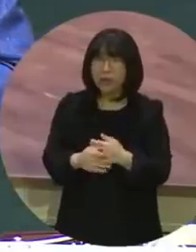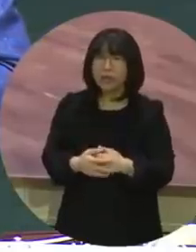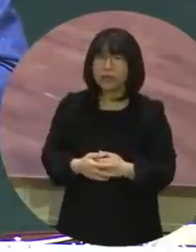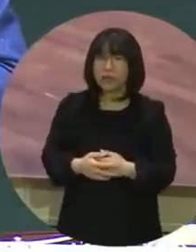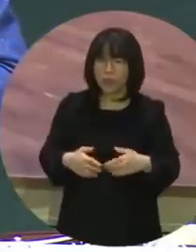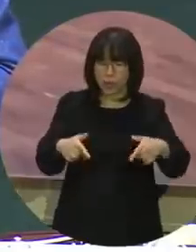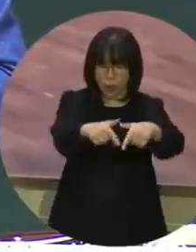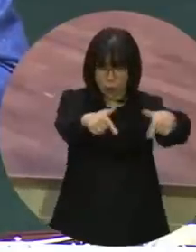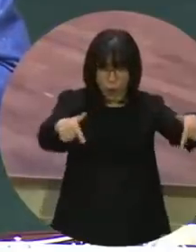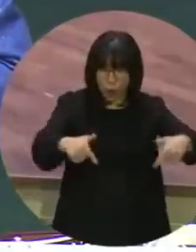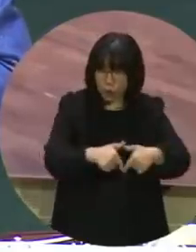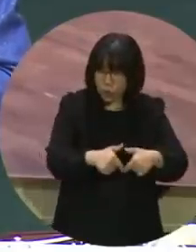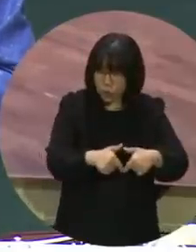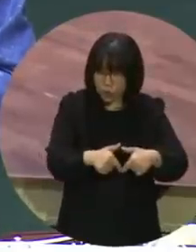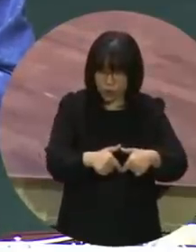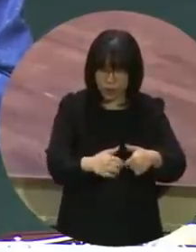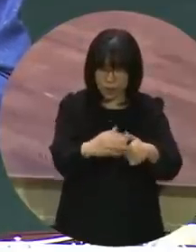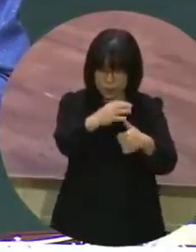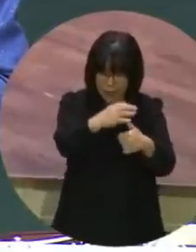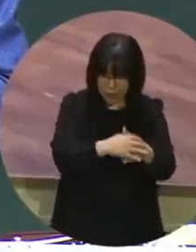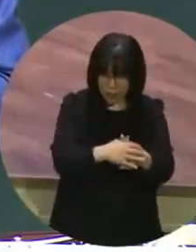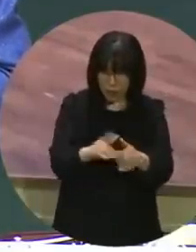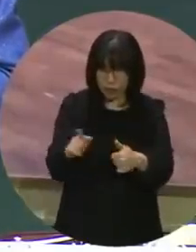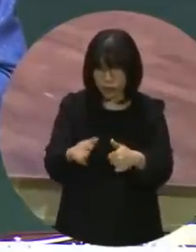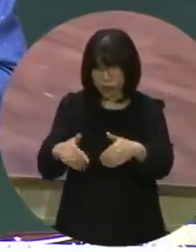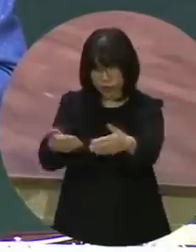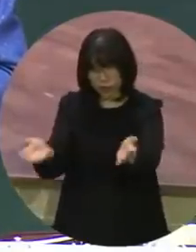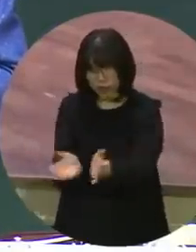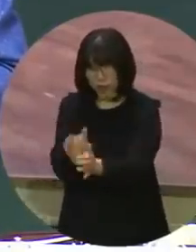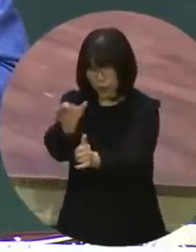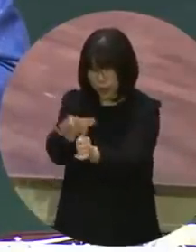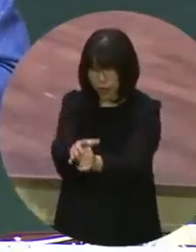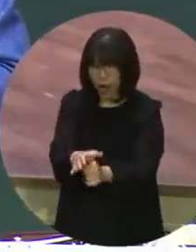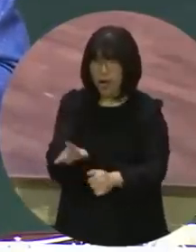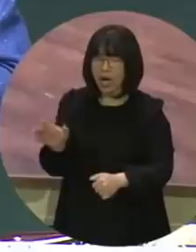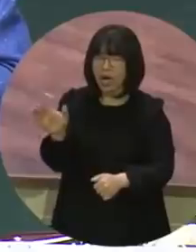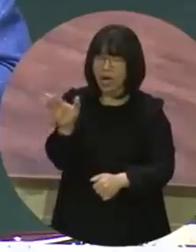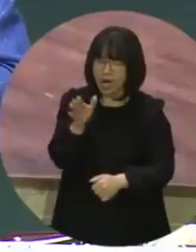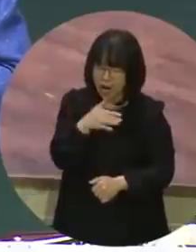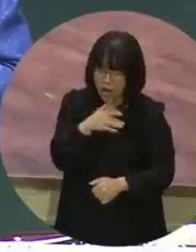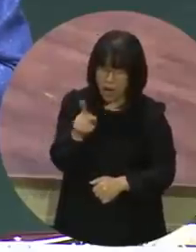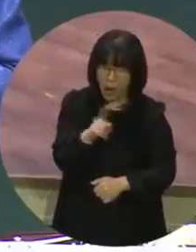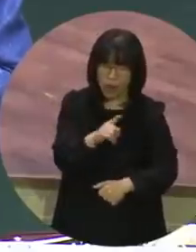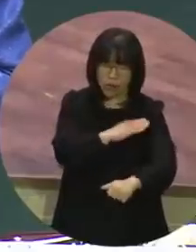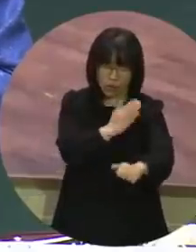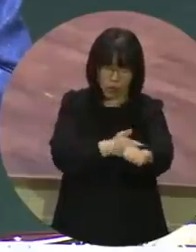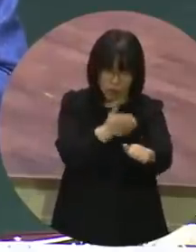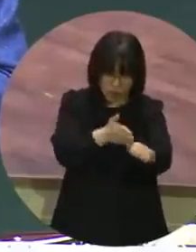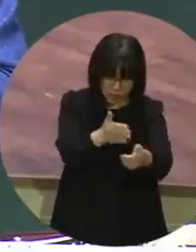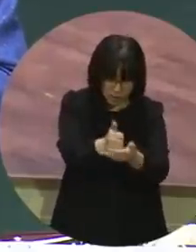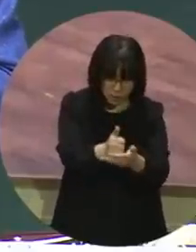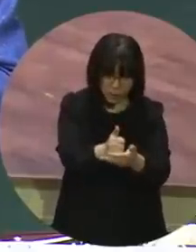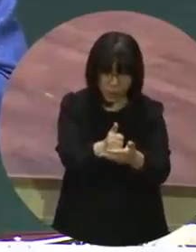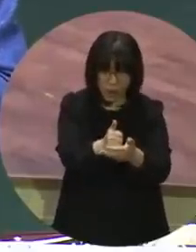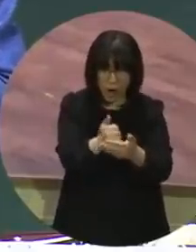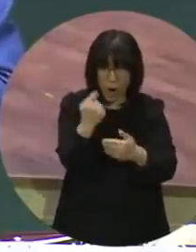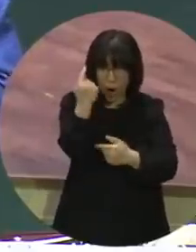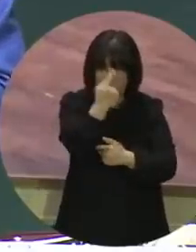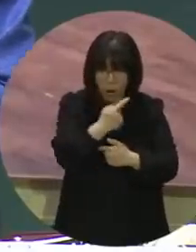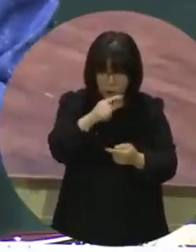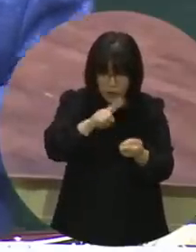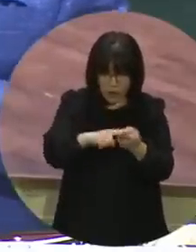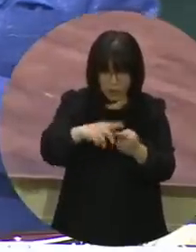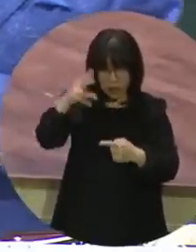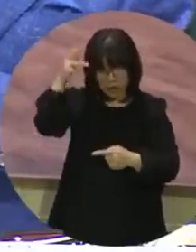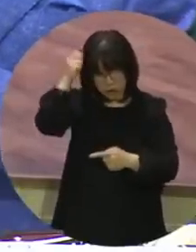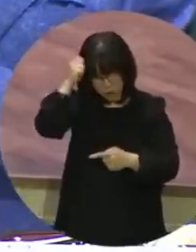보니 어느 교구장이 어느 집사님 어느 권사님 누구 딱 하면 딱 지어.